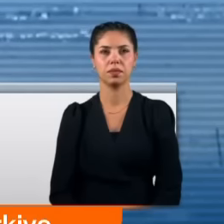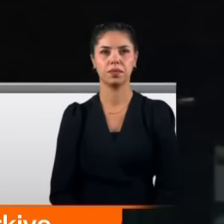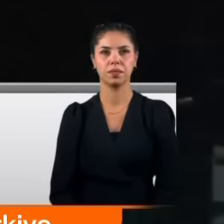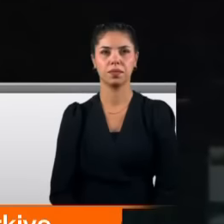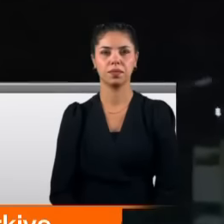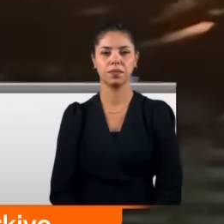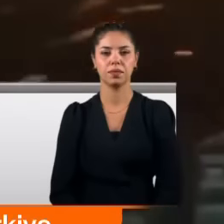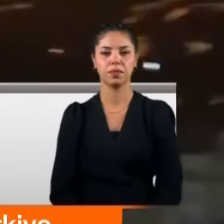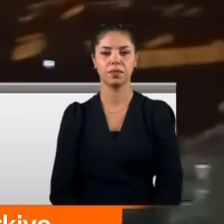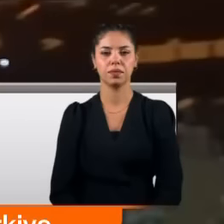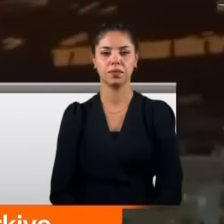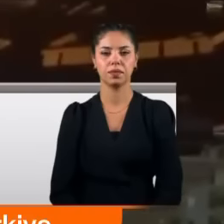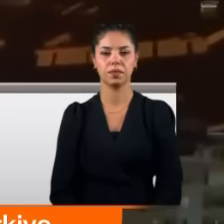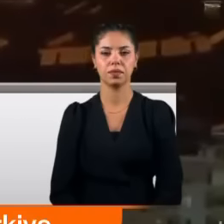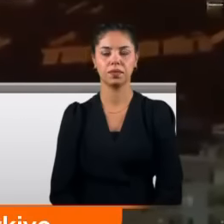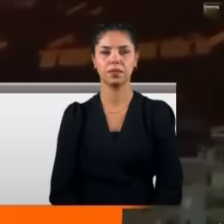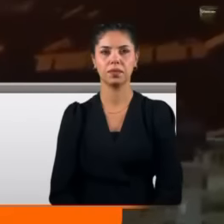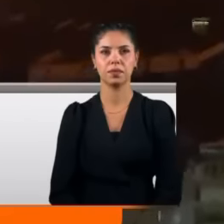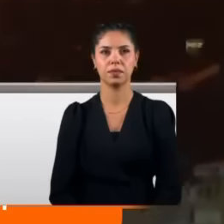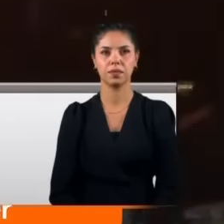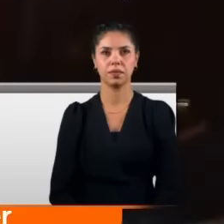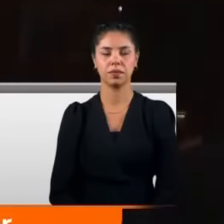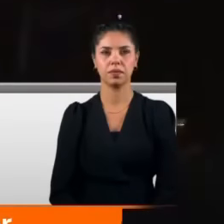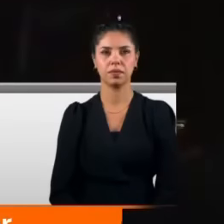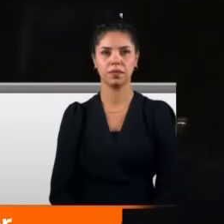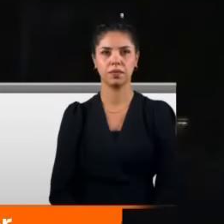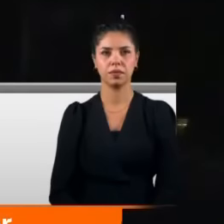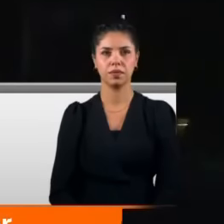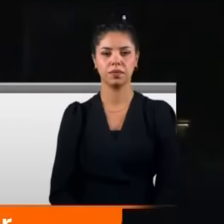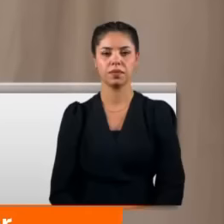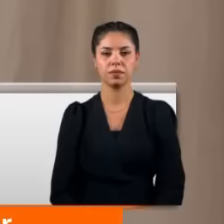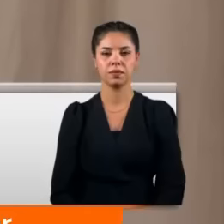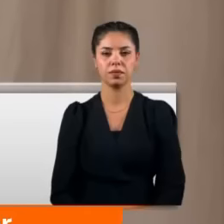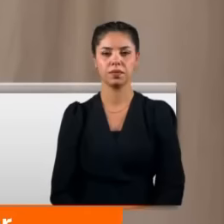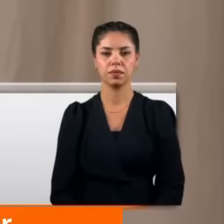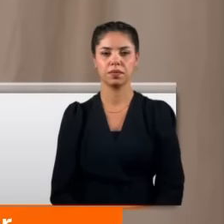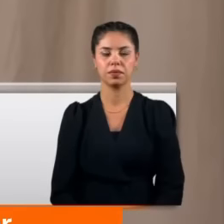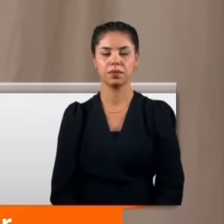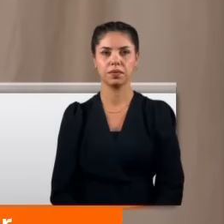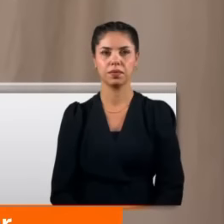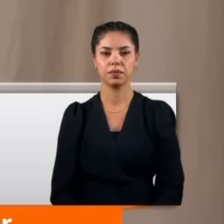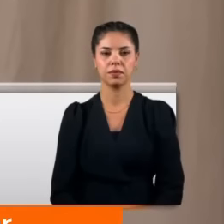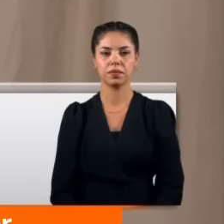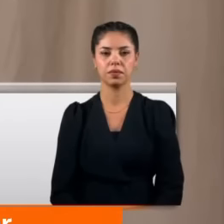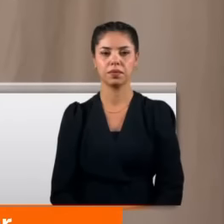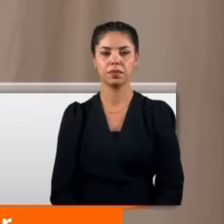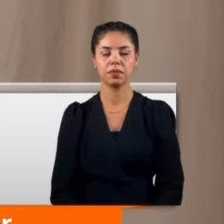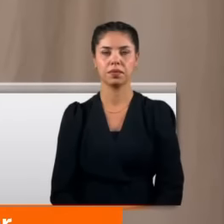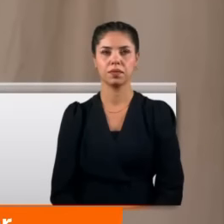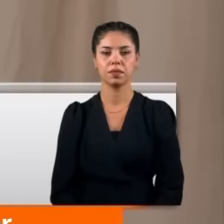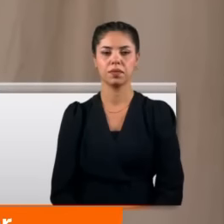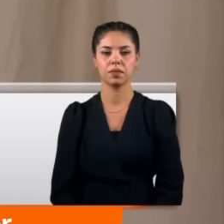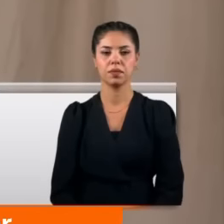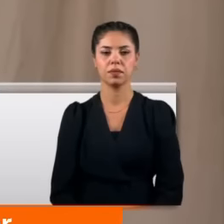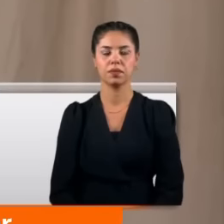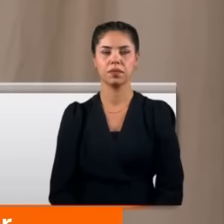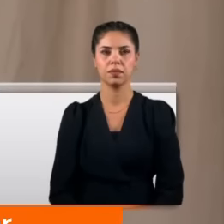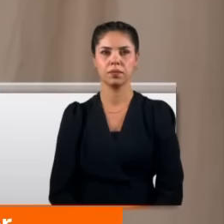Her Kana susamış Kudüs köpeğe